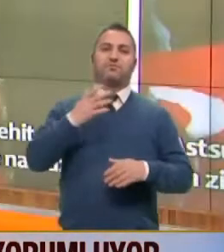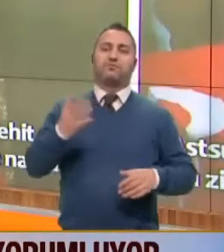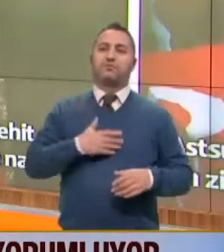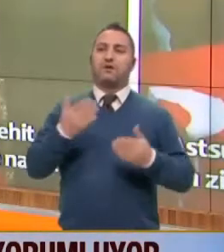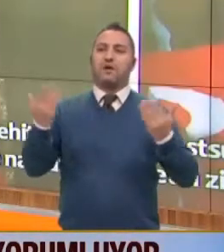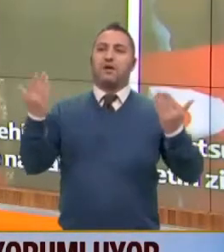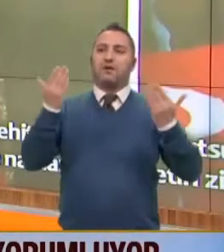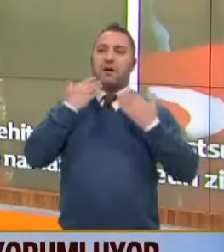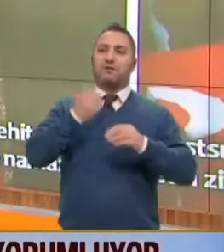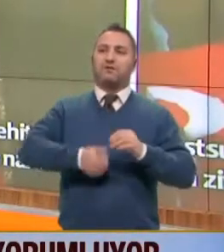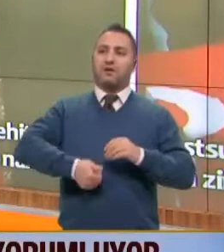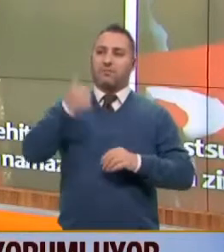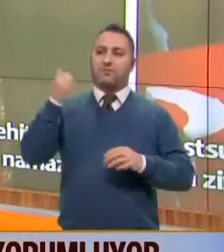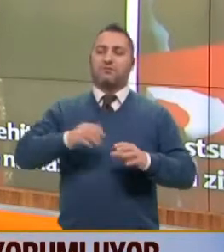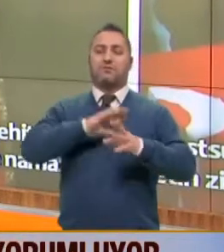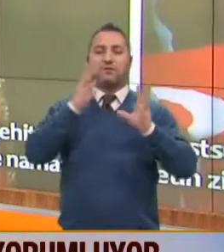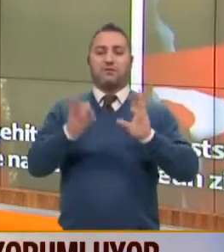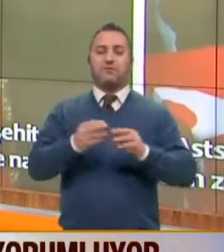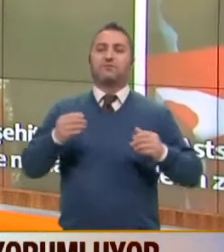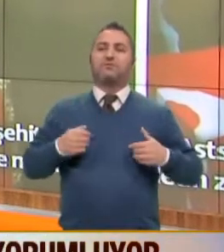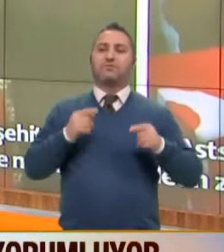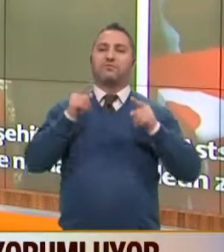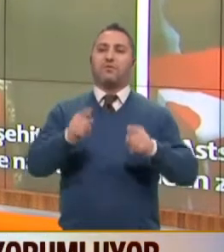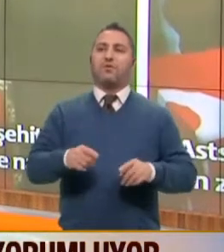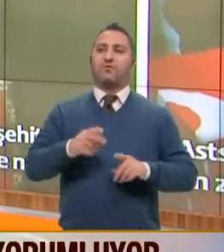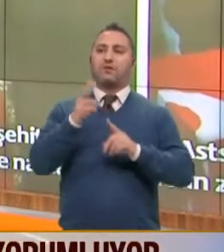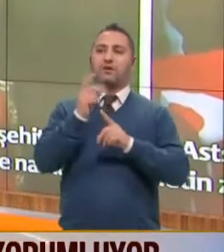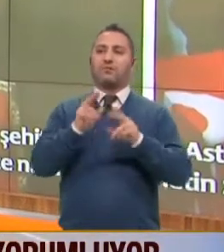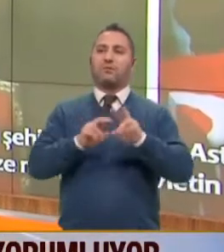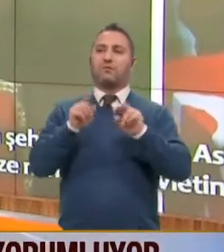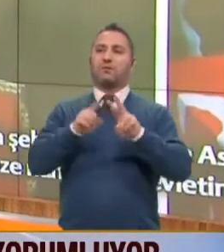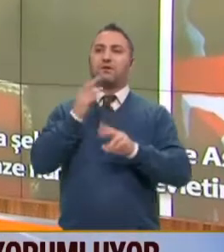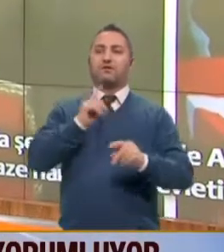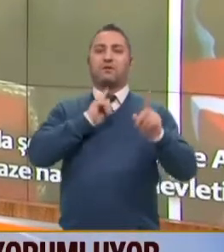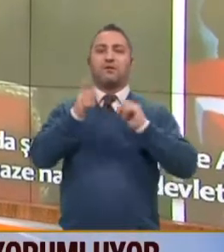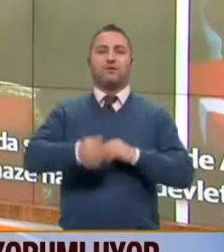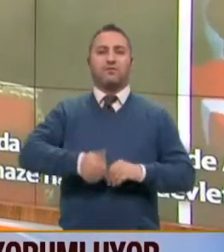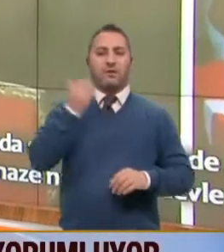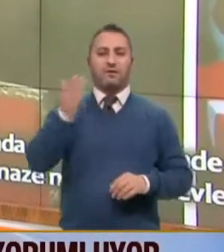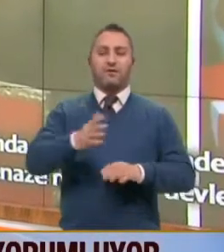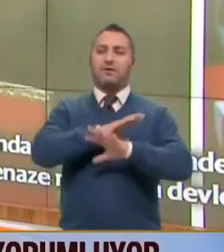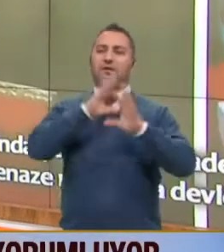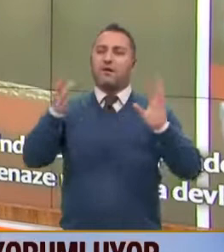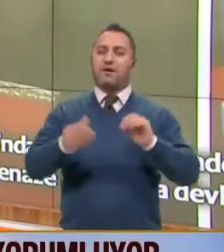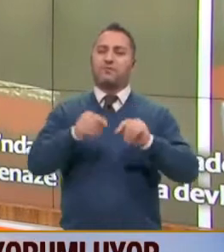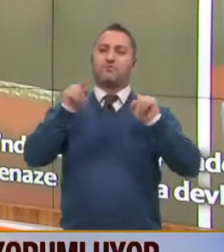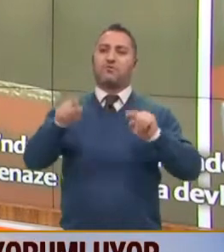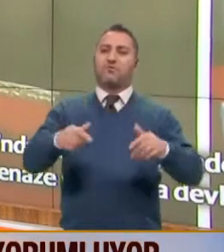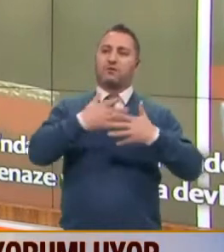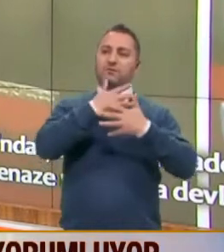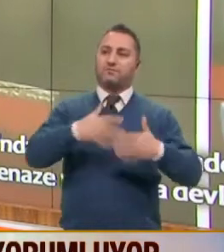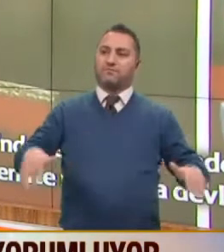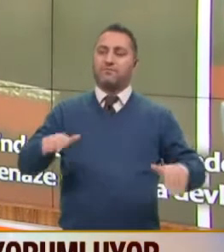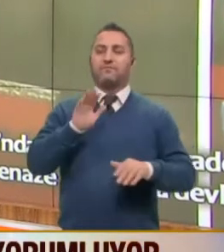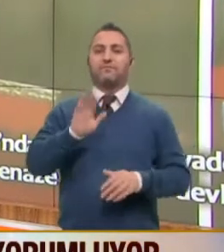Yargıtay Başkanımıza kadar orada. Başbakan yardımcıları, İbrahim Kalın burada, Adalet Bakanı'nı görüyorum. Yani herkes buradaydı.